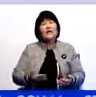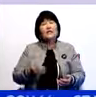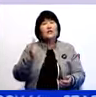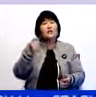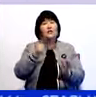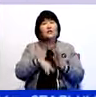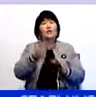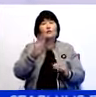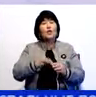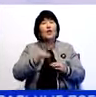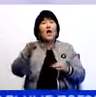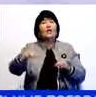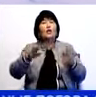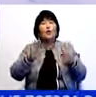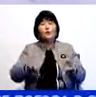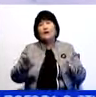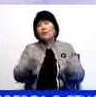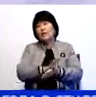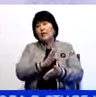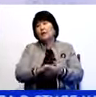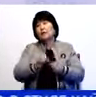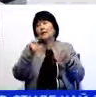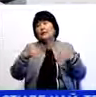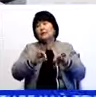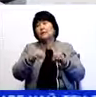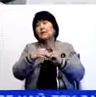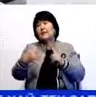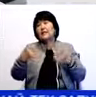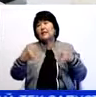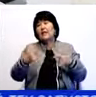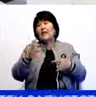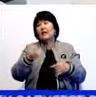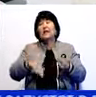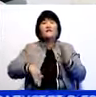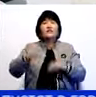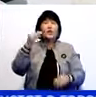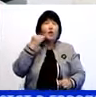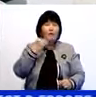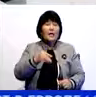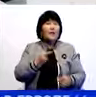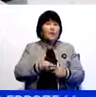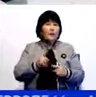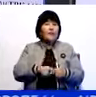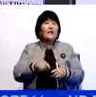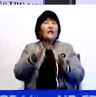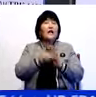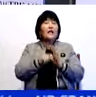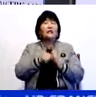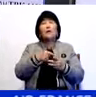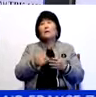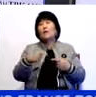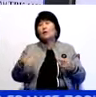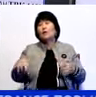174 отдаленных местностей бесплатно транслируется 15 телеканалов с высоким качеством при этом эксперты отмечают что в